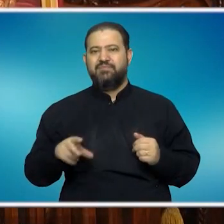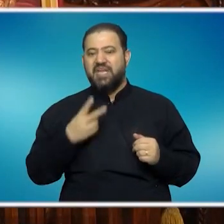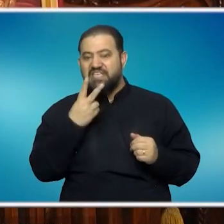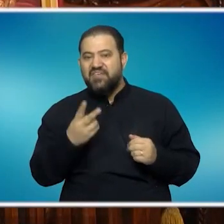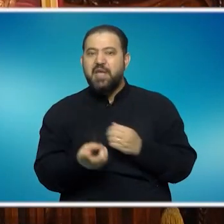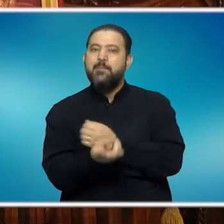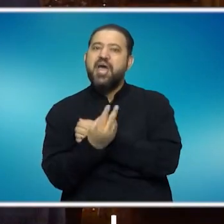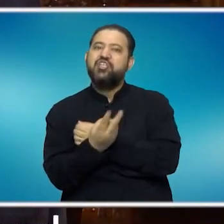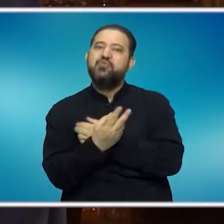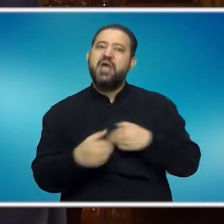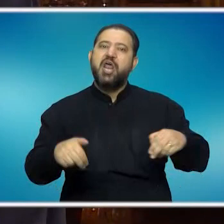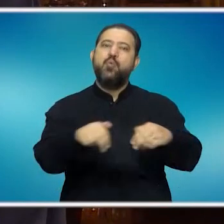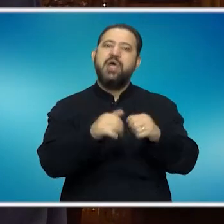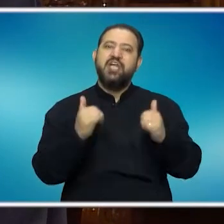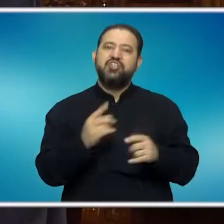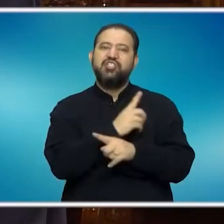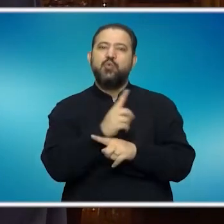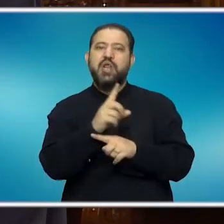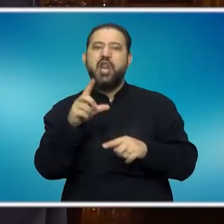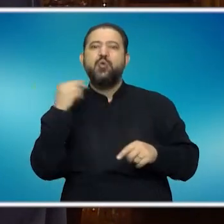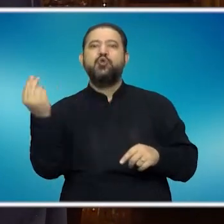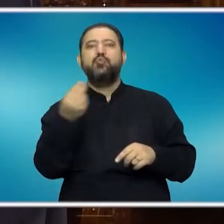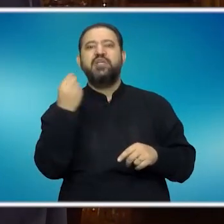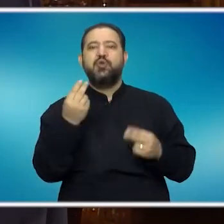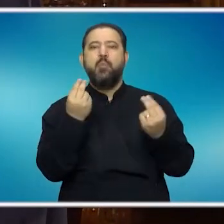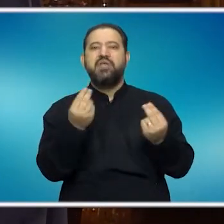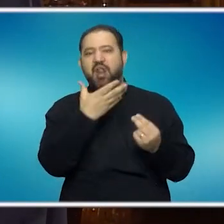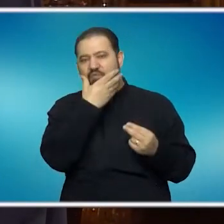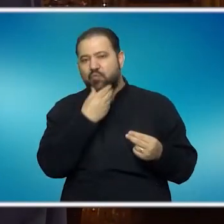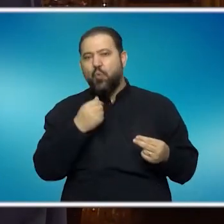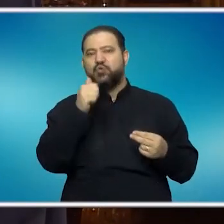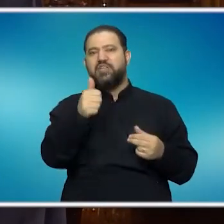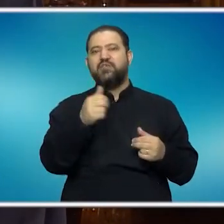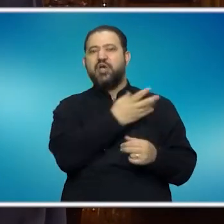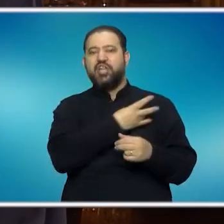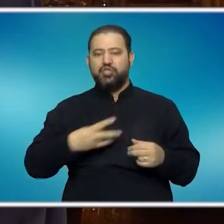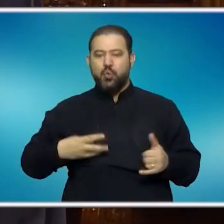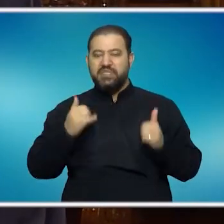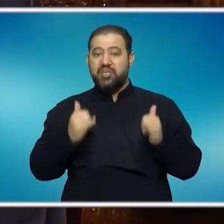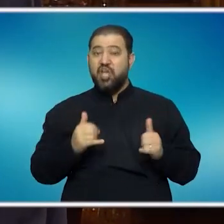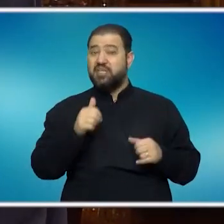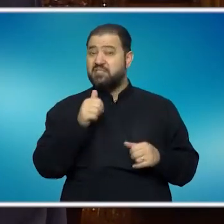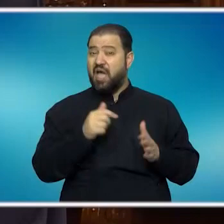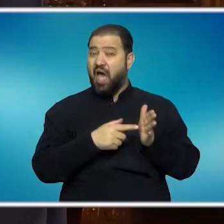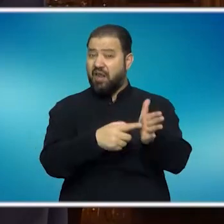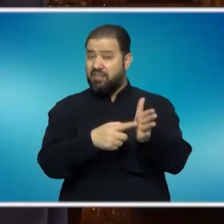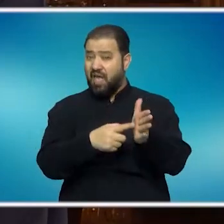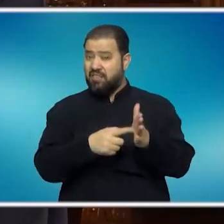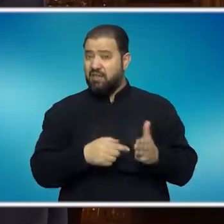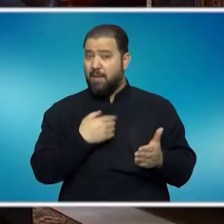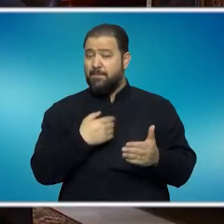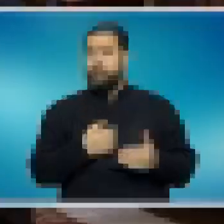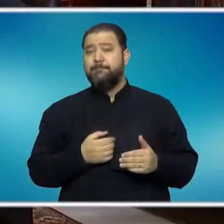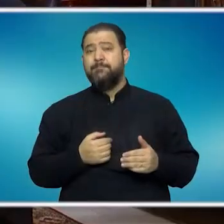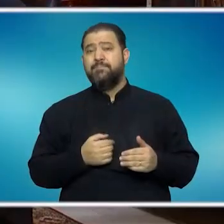din participarea noastră la atributele lui Dumnezeu, care e binele, frumosul, adevărul. Hristos asta a arătat. Dar nu doar s-a